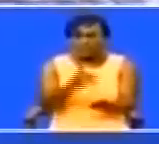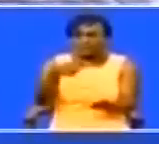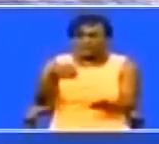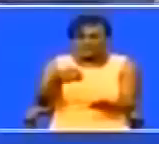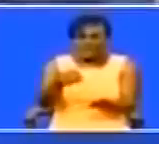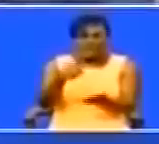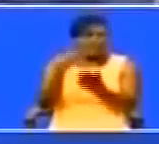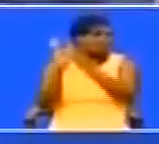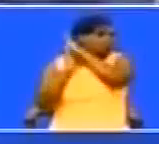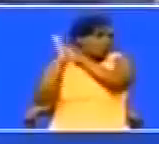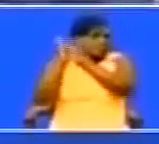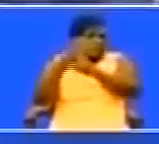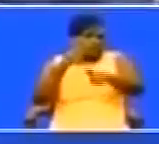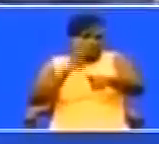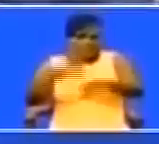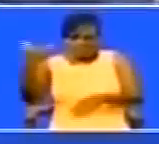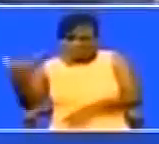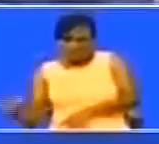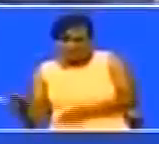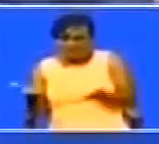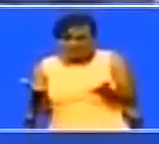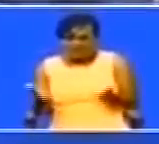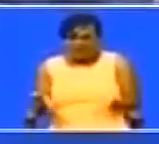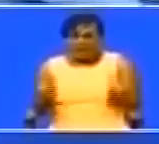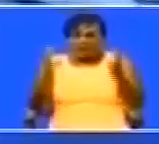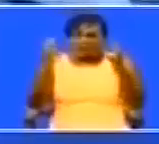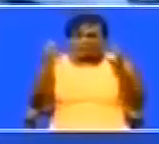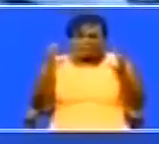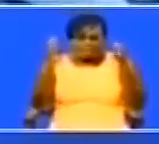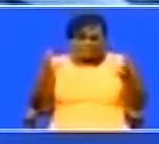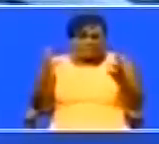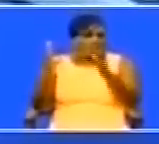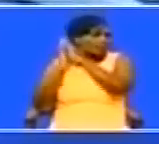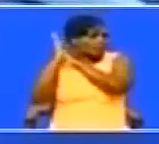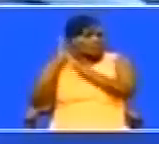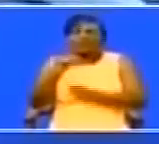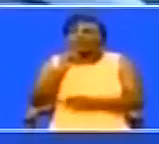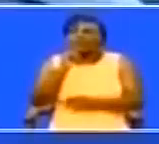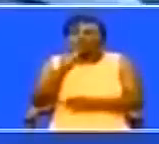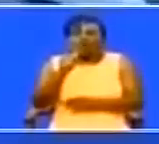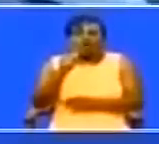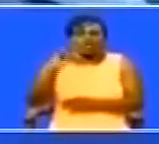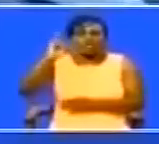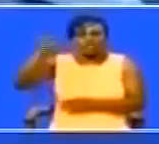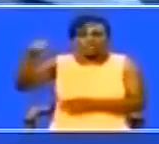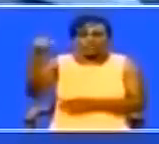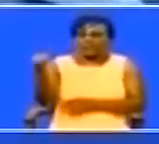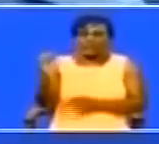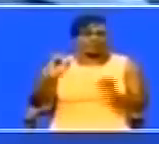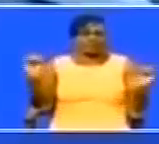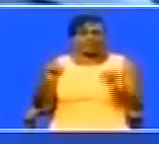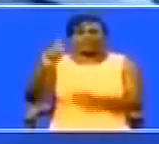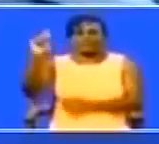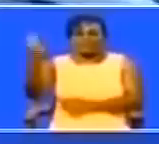amefuga nywele hizi tangu utotoni mwake na sasa ni chaka kubwa la nywele. This is not the Jamaican dread, neither is it